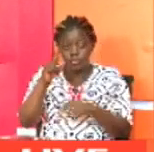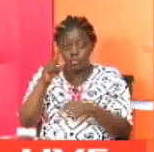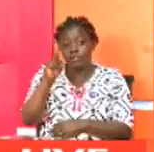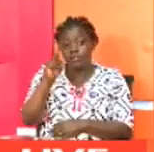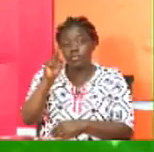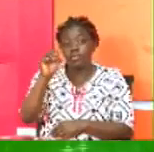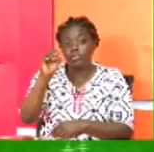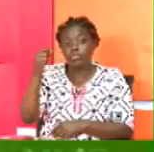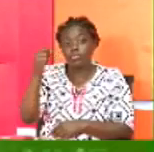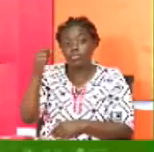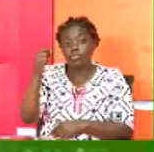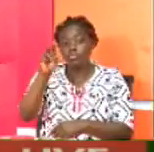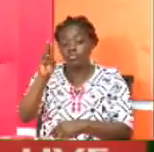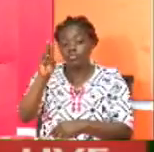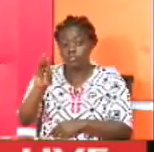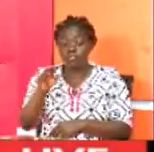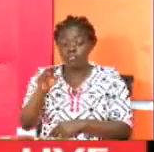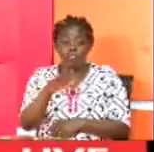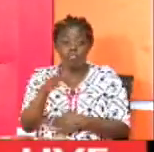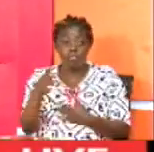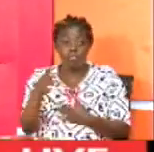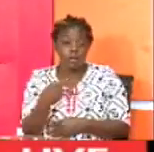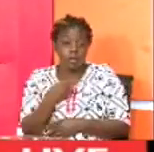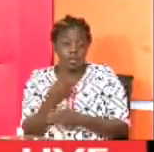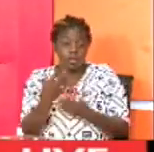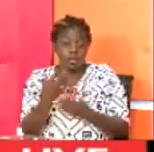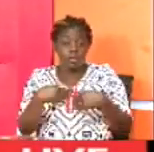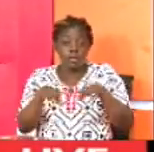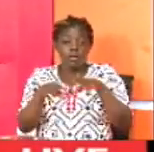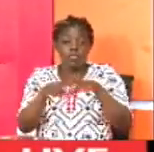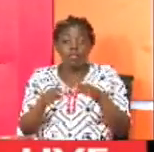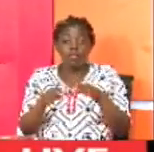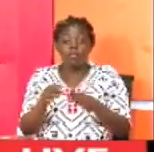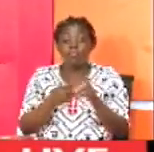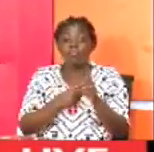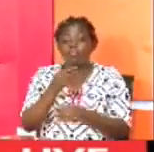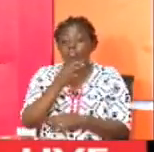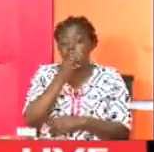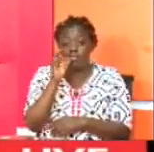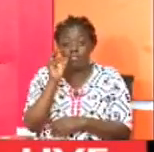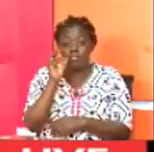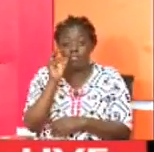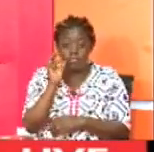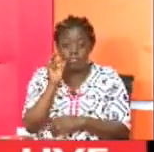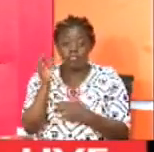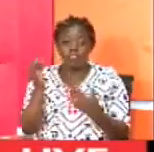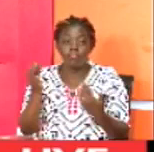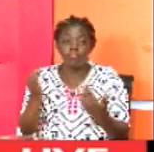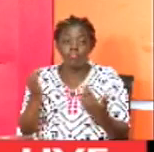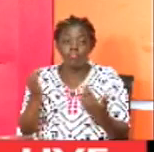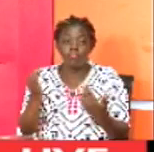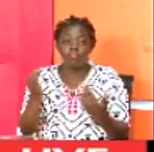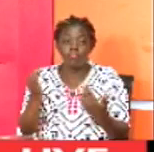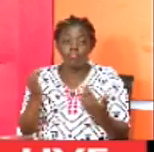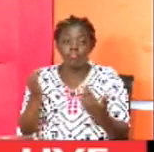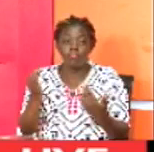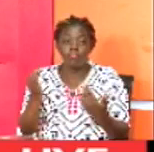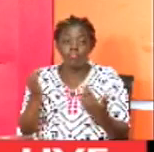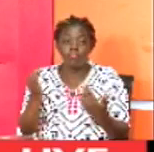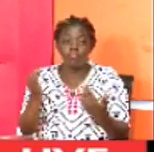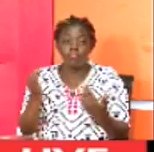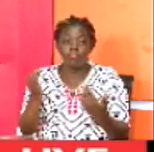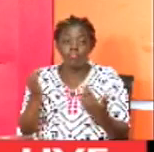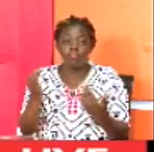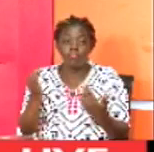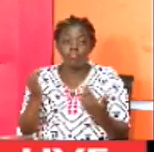ebisingawo. Mu ibada enkulu mwezi gwa Ramadhan mulimu okusaala eswala y'ekiro emanyiddwa nga salat lying, n'abamanyi bakubiriza nnyo